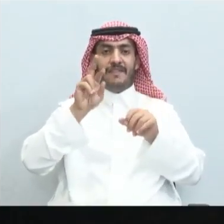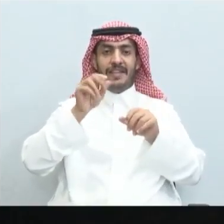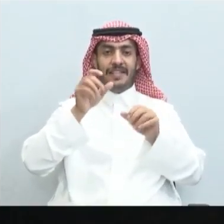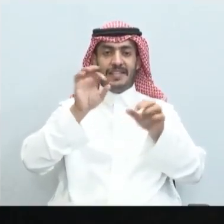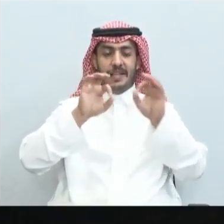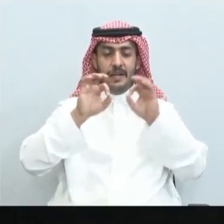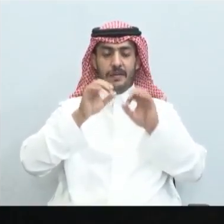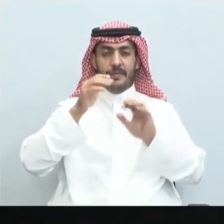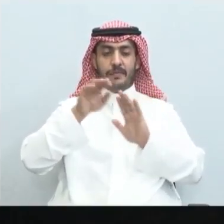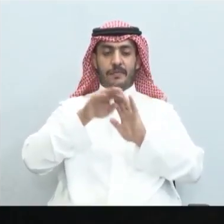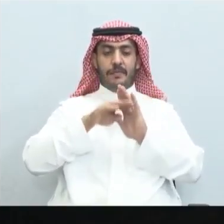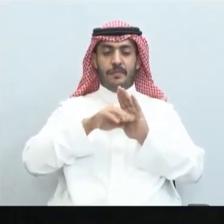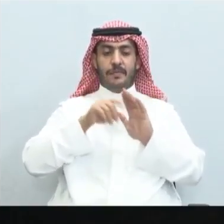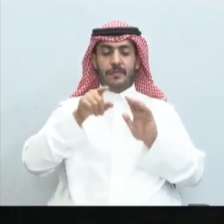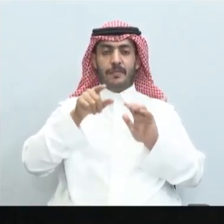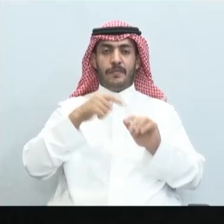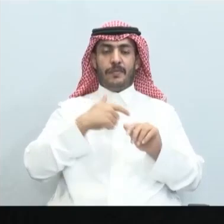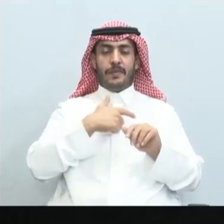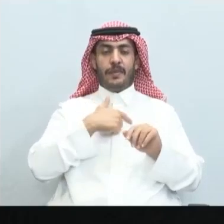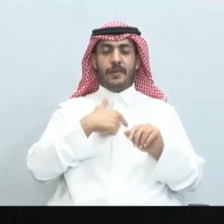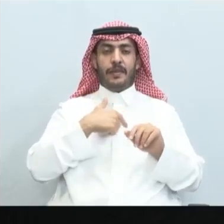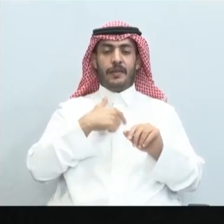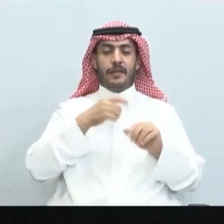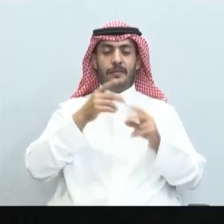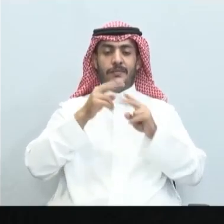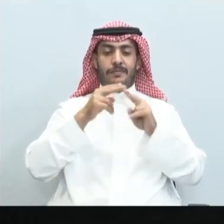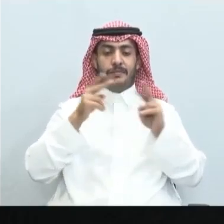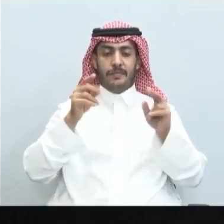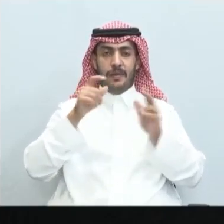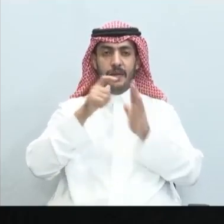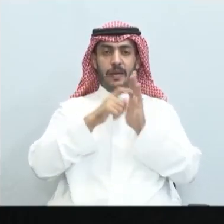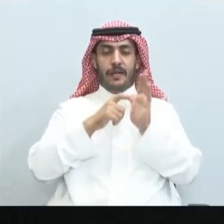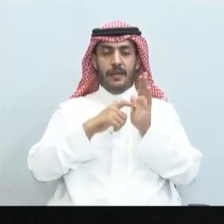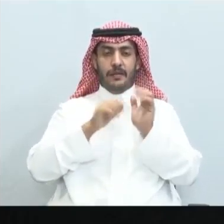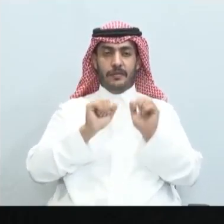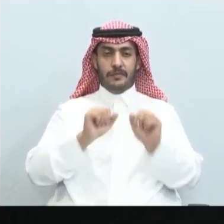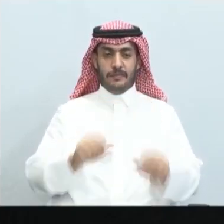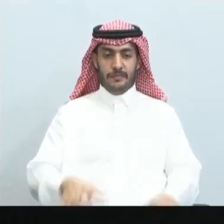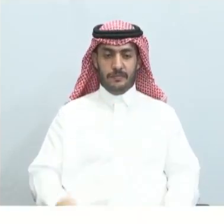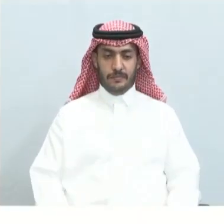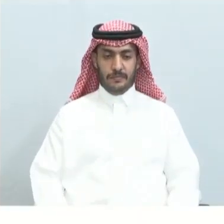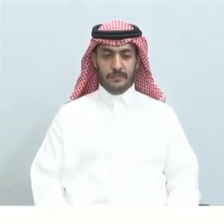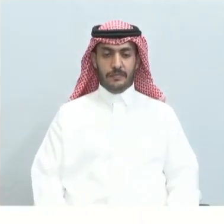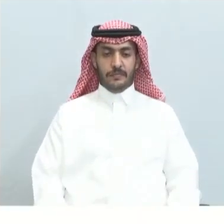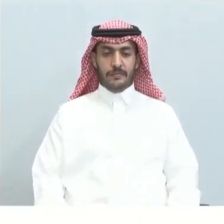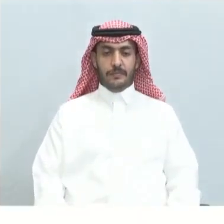وكل منها تتضمن عده انظمه ومعارف